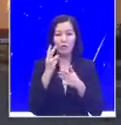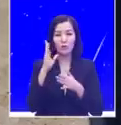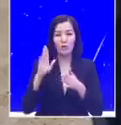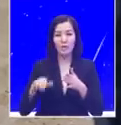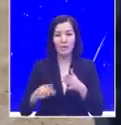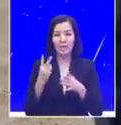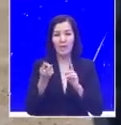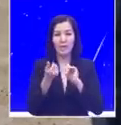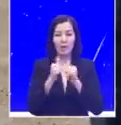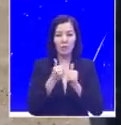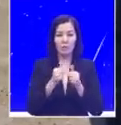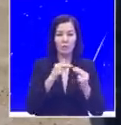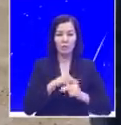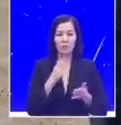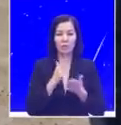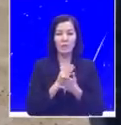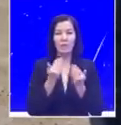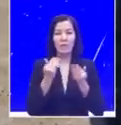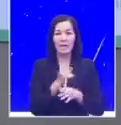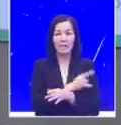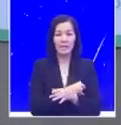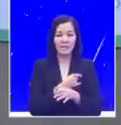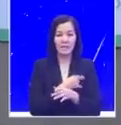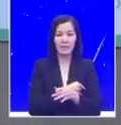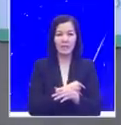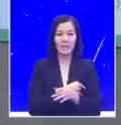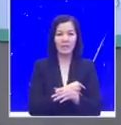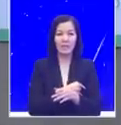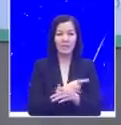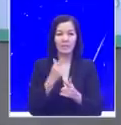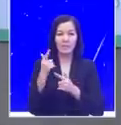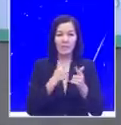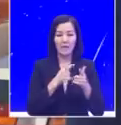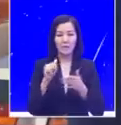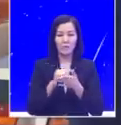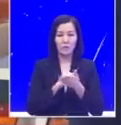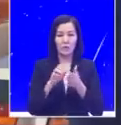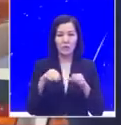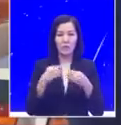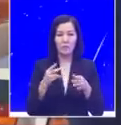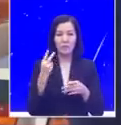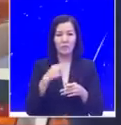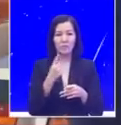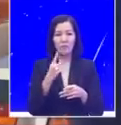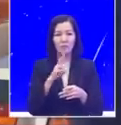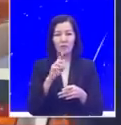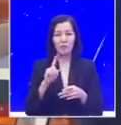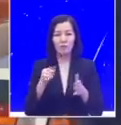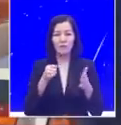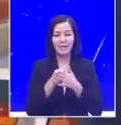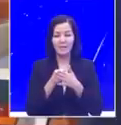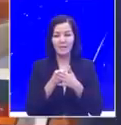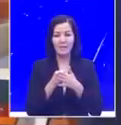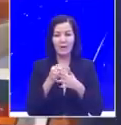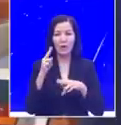кейін 2 кезекпен жұмыс істейді. Қазір кезекшілер мына күн аралығындағы дайын құжаттарды таратуда. 21 наурызға дейін өткізіп қойған